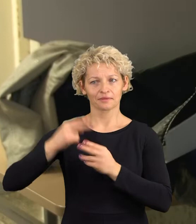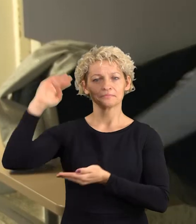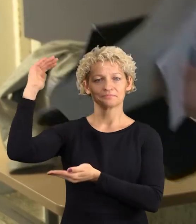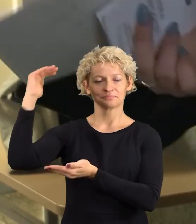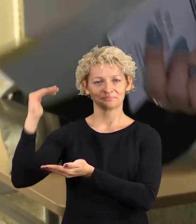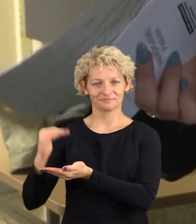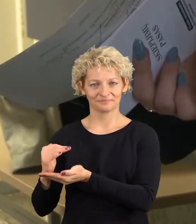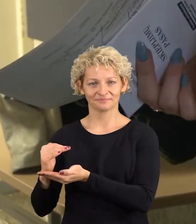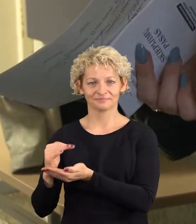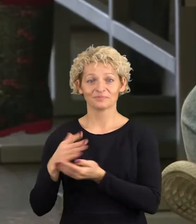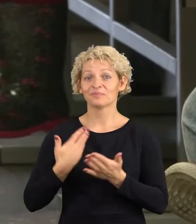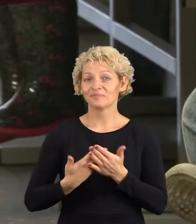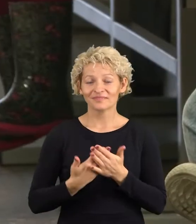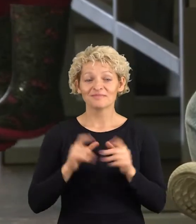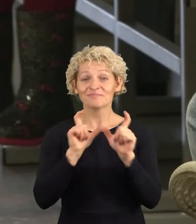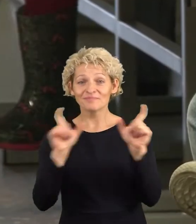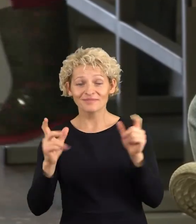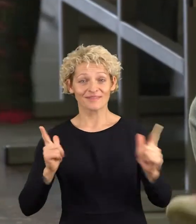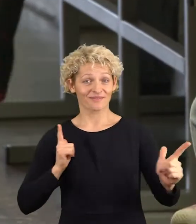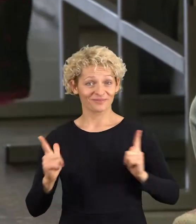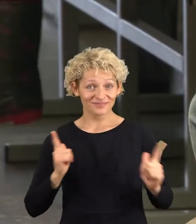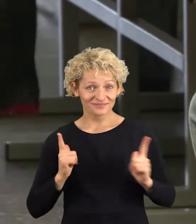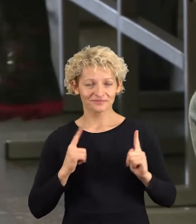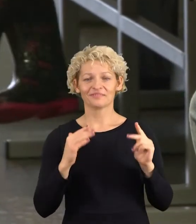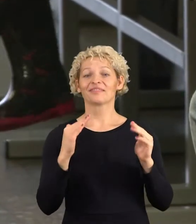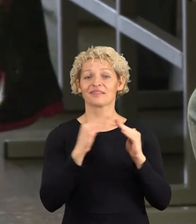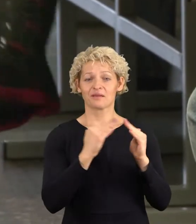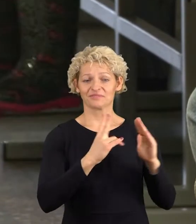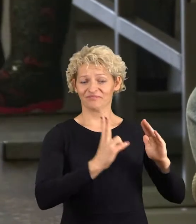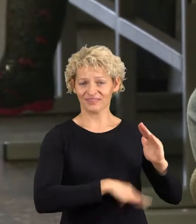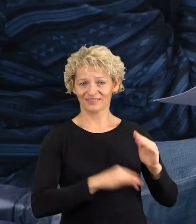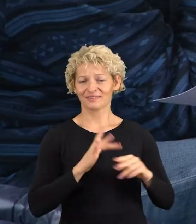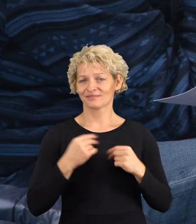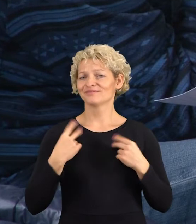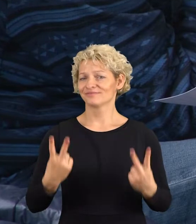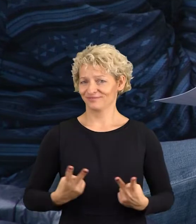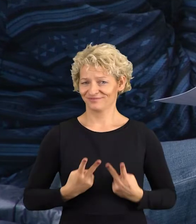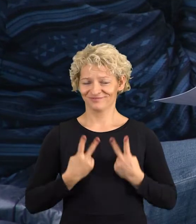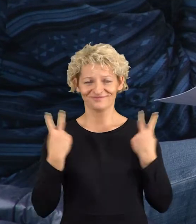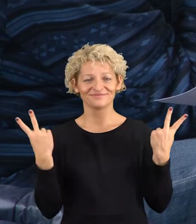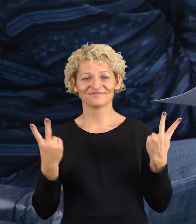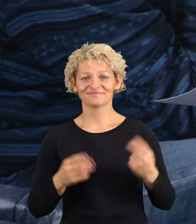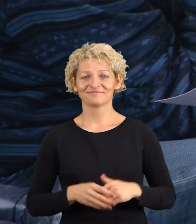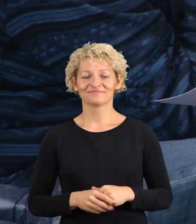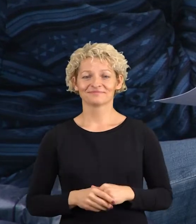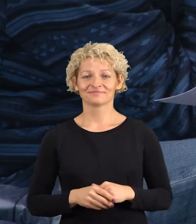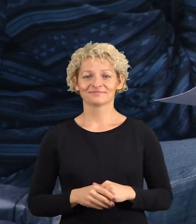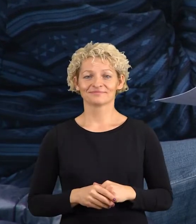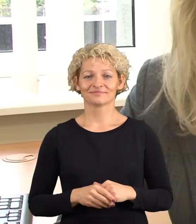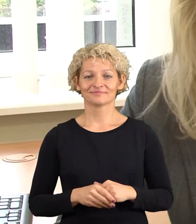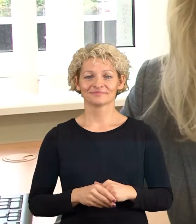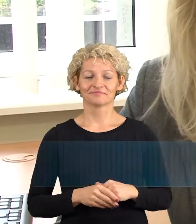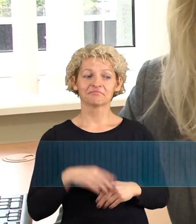vaikų atostogomis mokymosi įstaigose, vis dėlto to pačiu ir džiaugiasi matydami, kad praėjusios savaitės rodikliai ženkliai